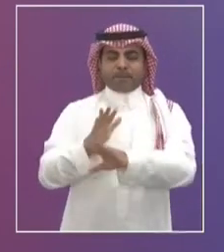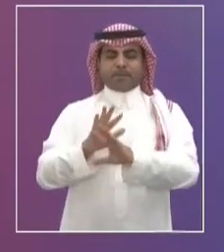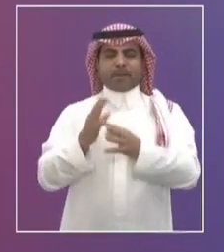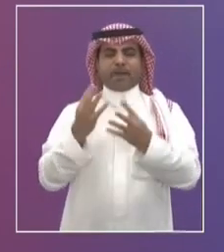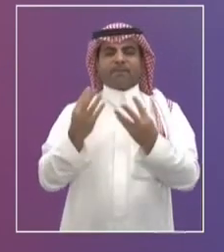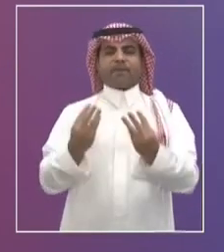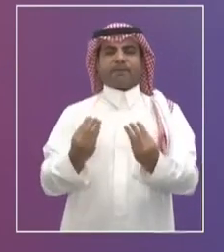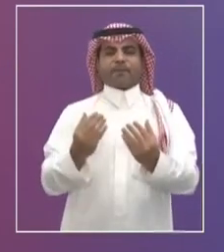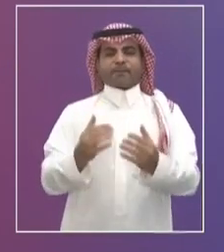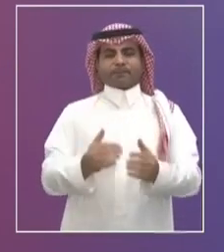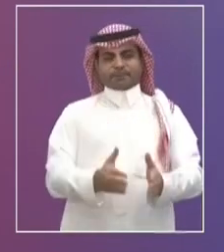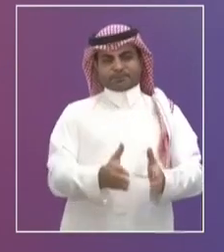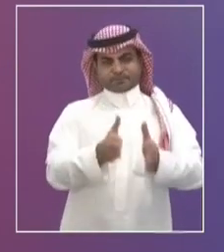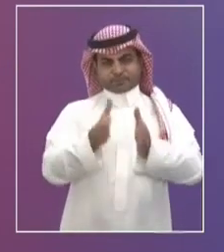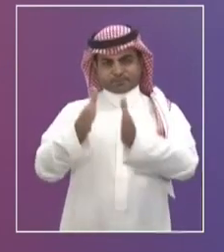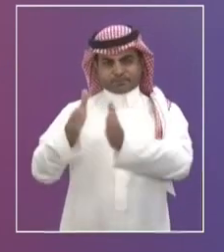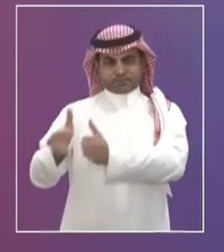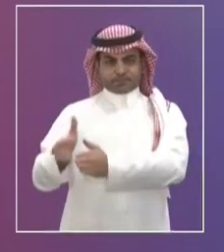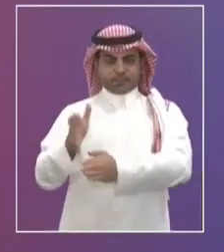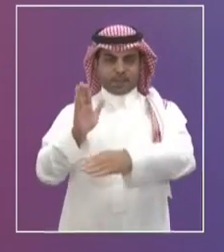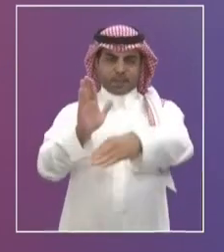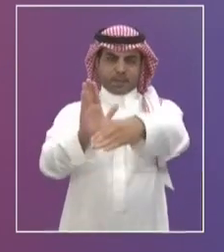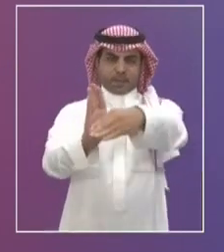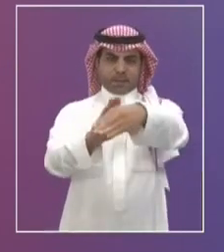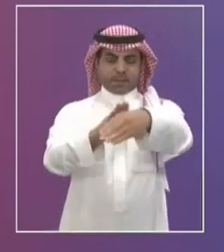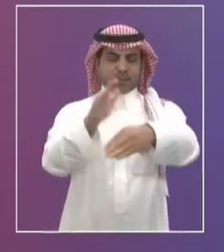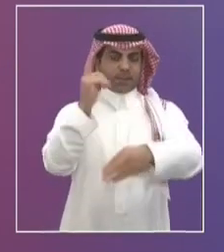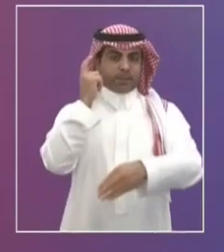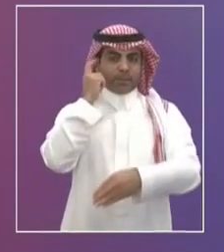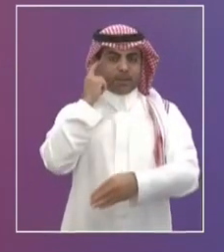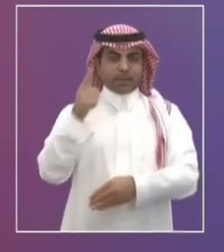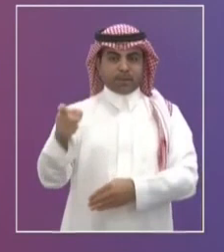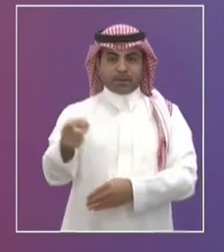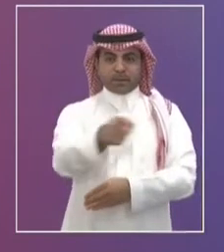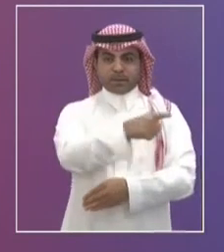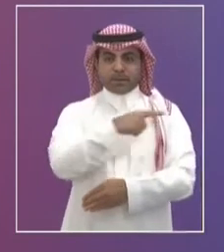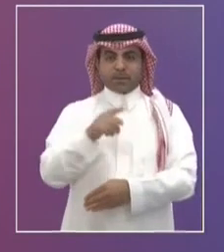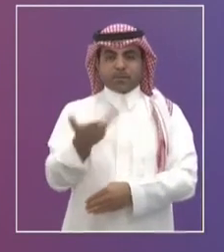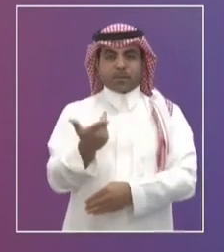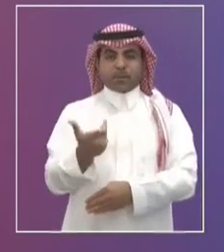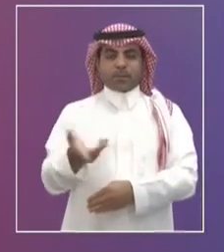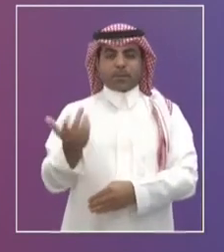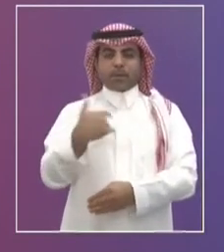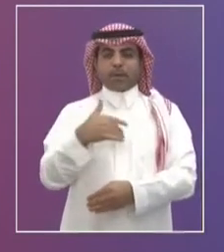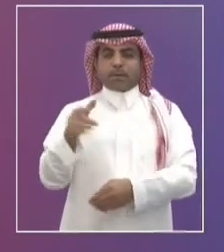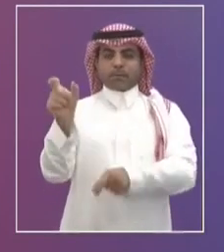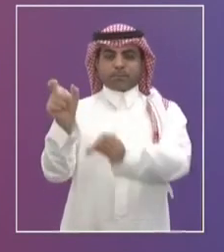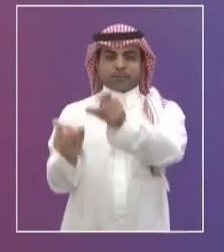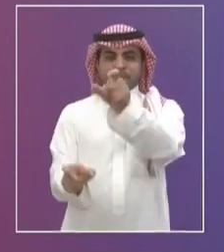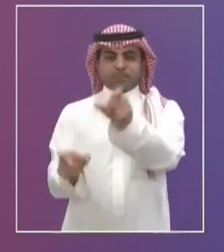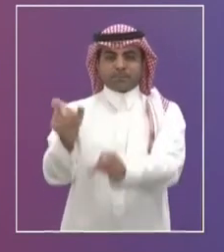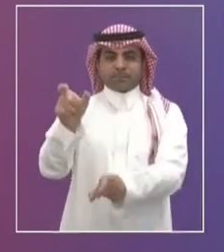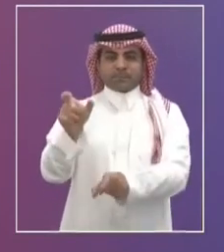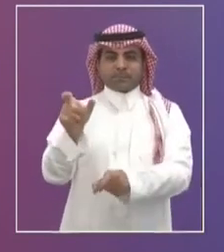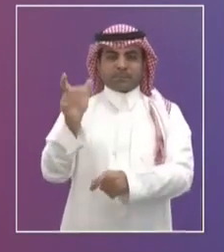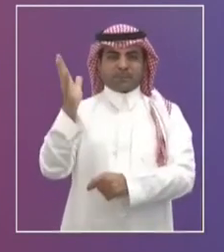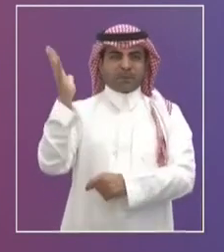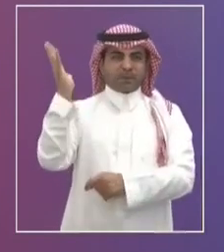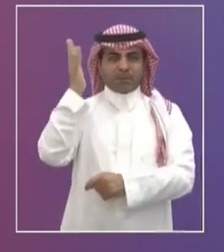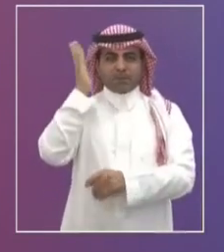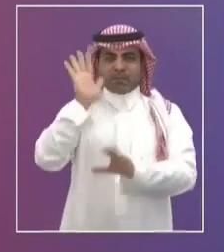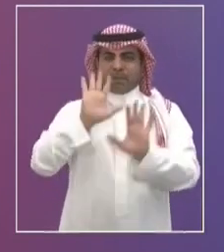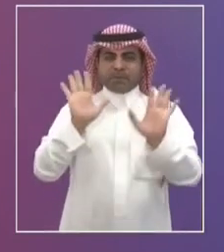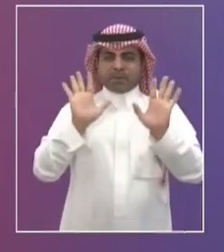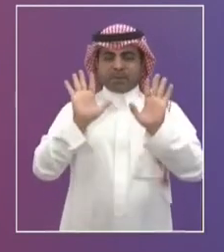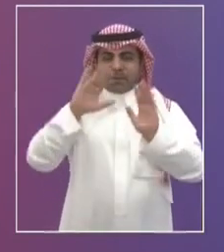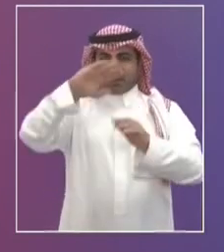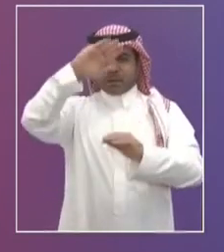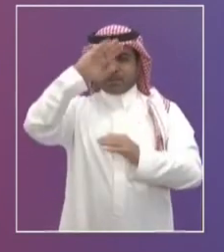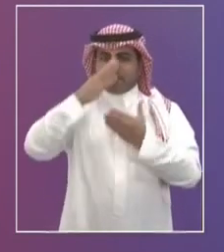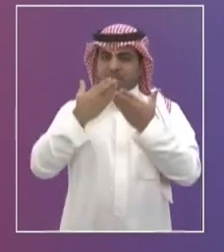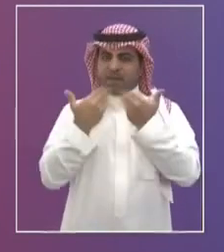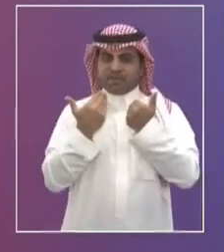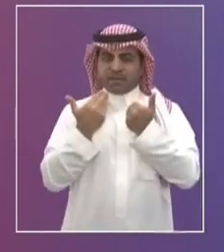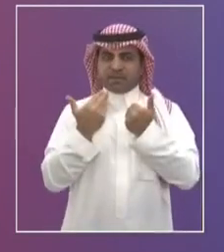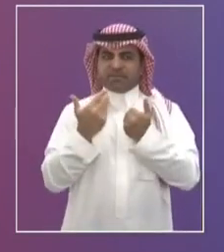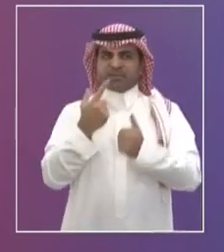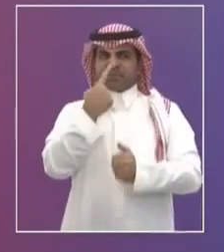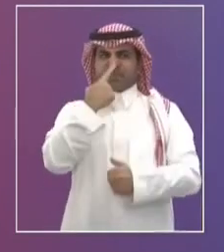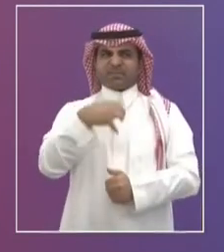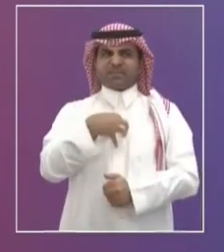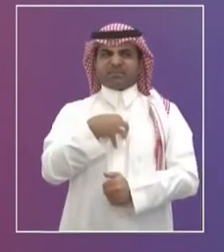الله. ونذكر الجميع أيضا بأن الحالات التي ليس لديها أعراض وترغب